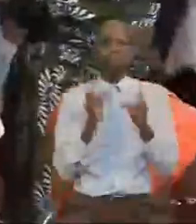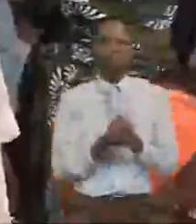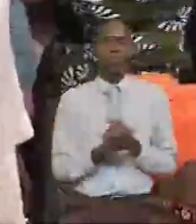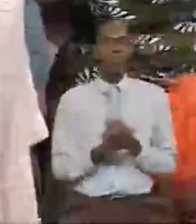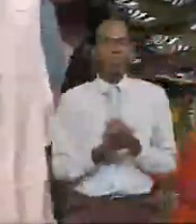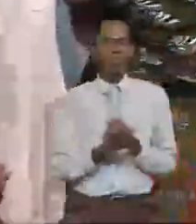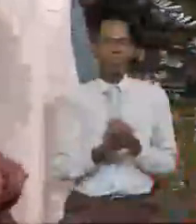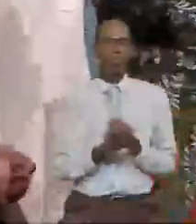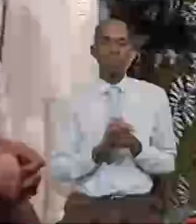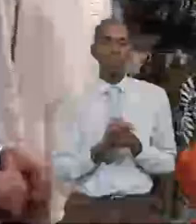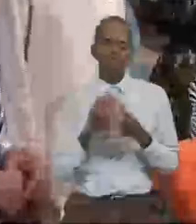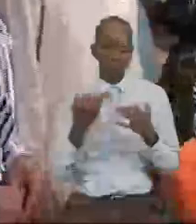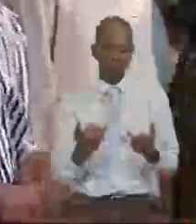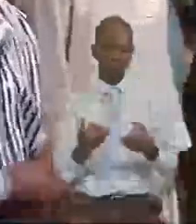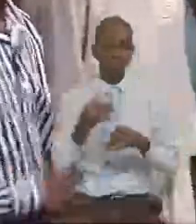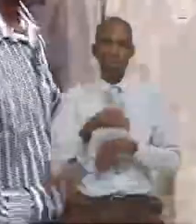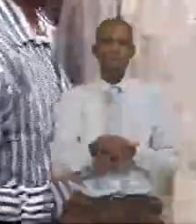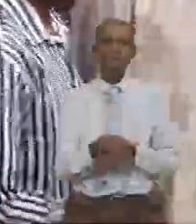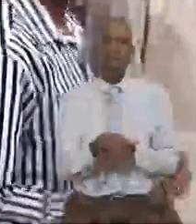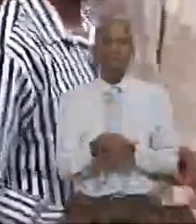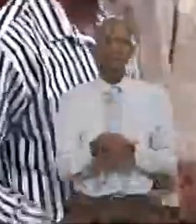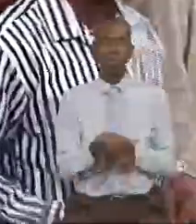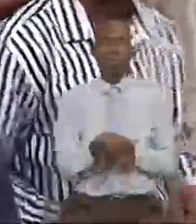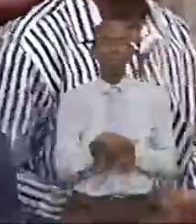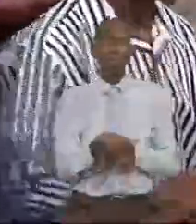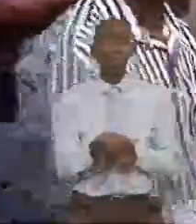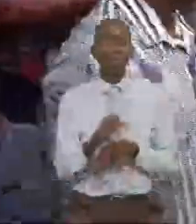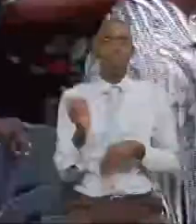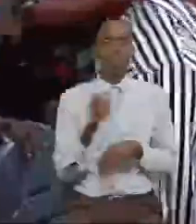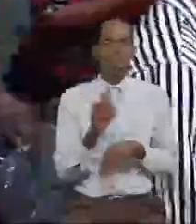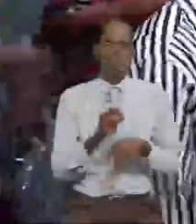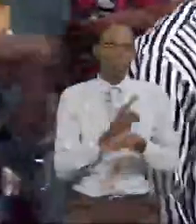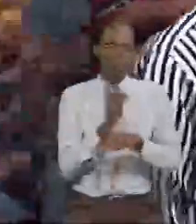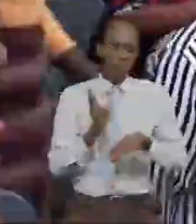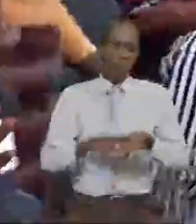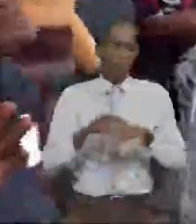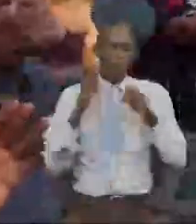Ce soir, là où la force naturelle avait échoué,